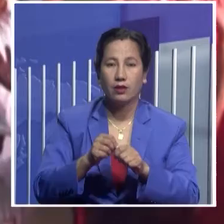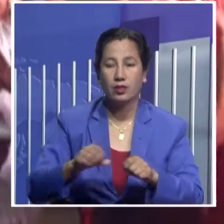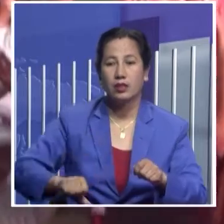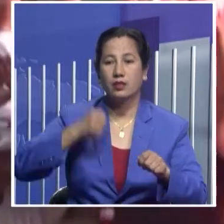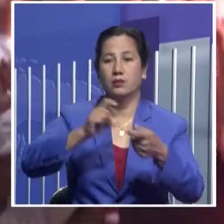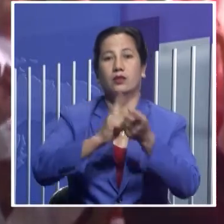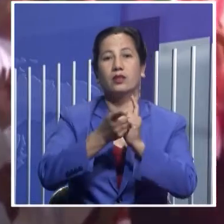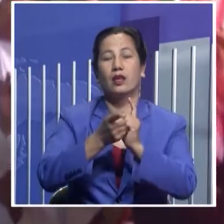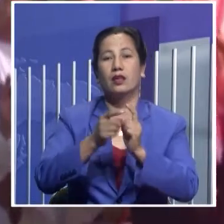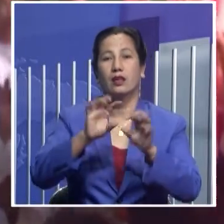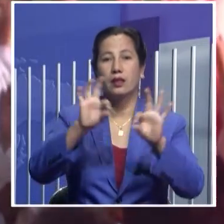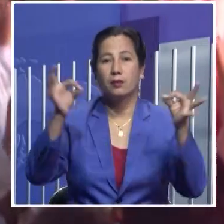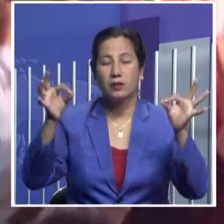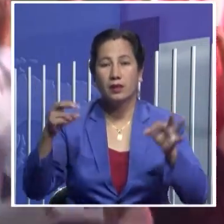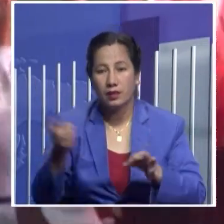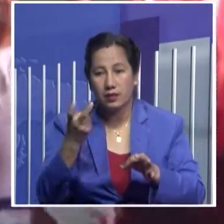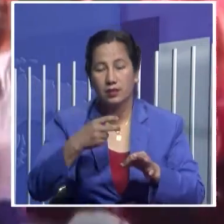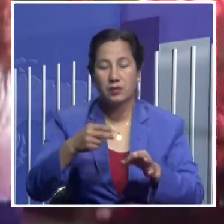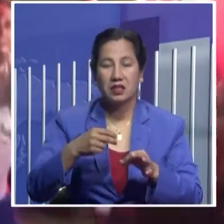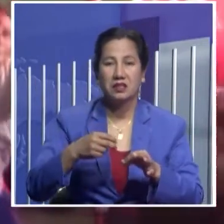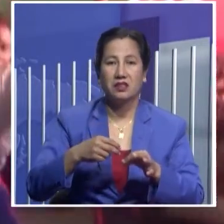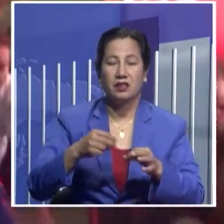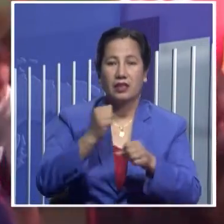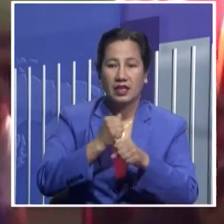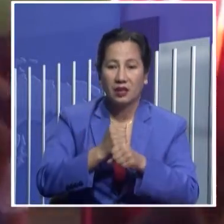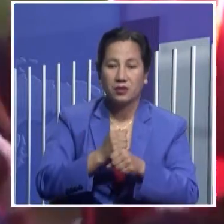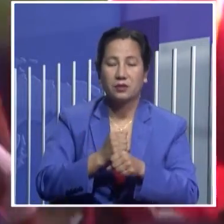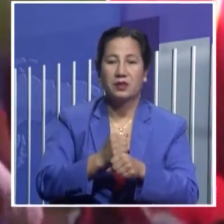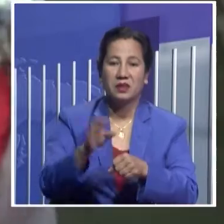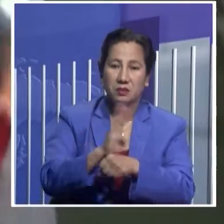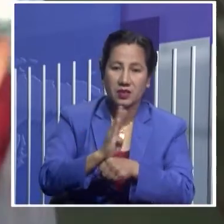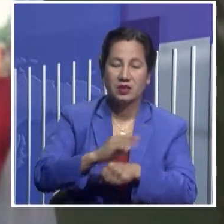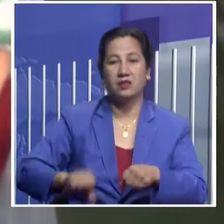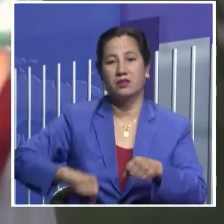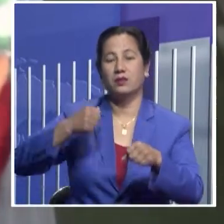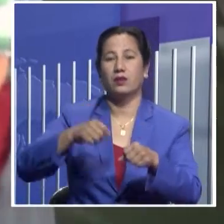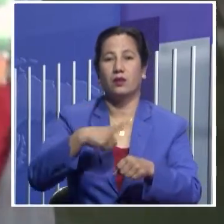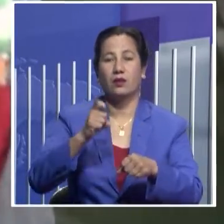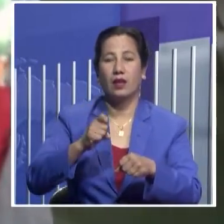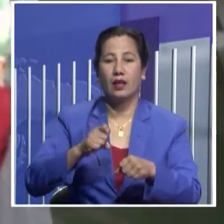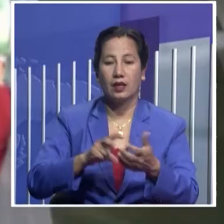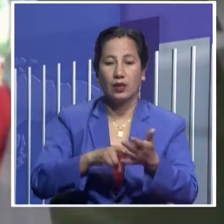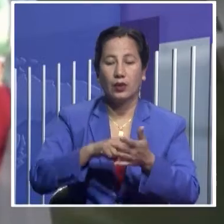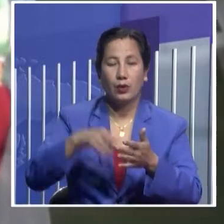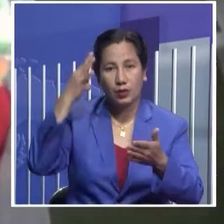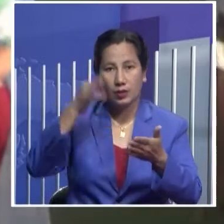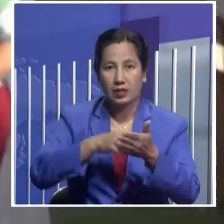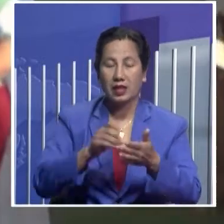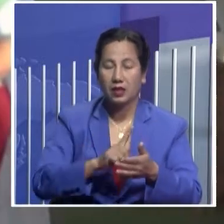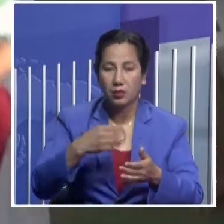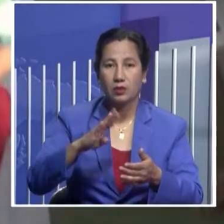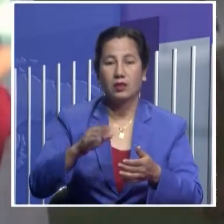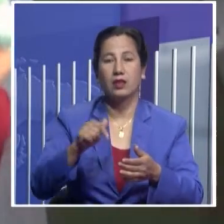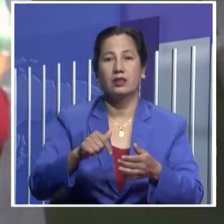शैलीका कारण विभिन्न किसिमका तनाव व्यवस्थापन र कामको सिलसिलामा व्यस्त जीवन बिताउनेहरूका लागि योग र ध्यान निकै लाभदायक हुने